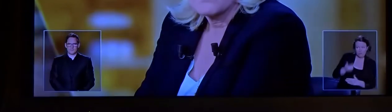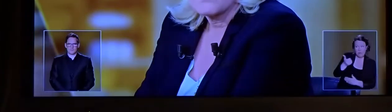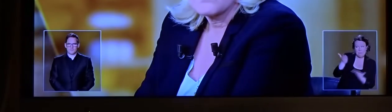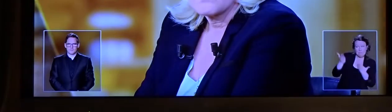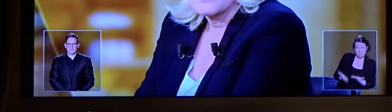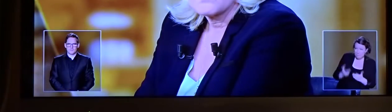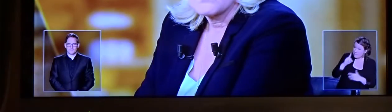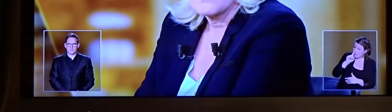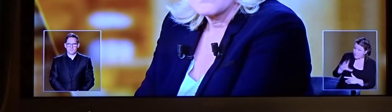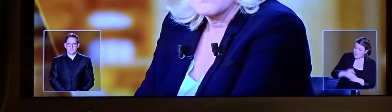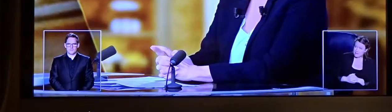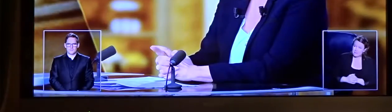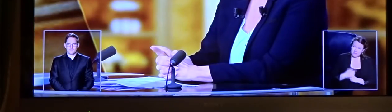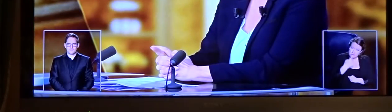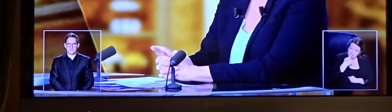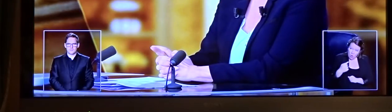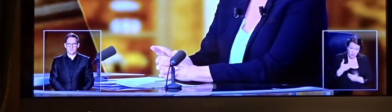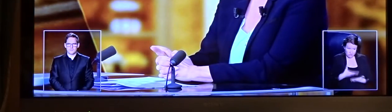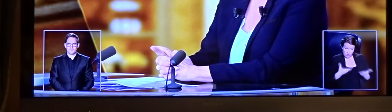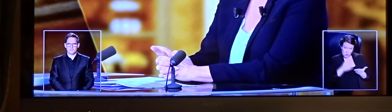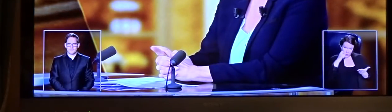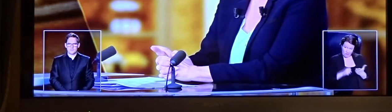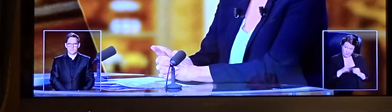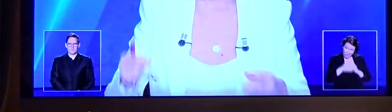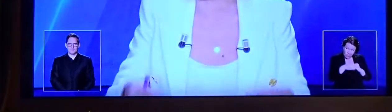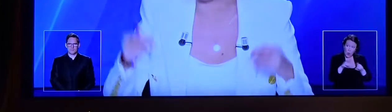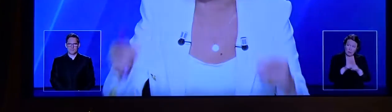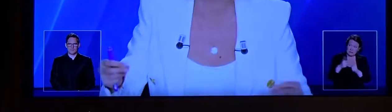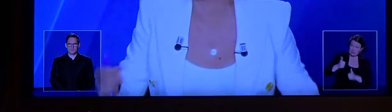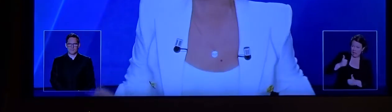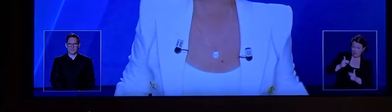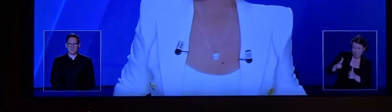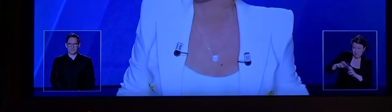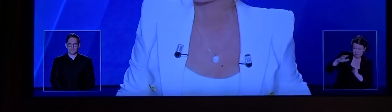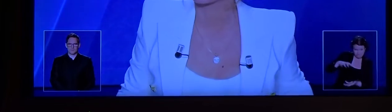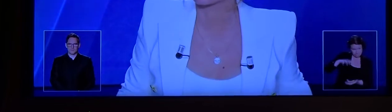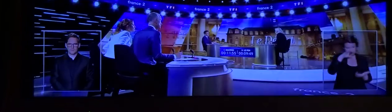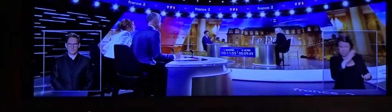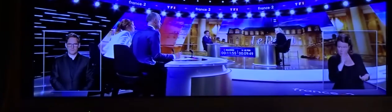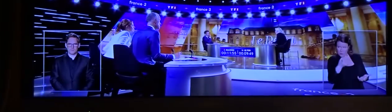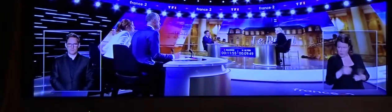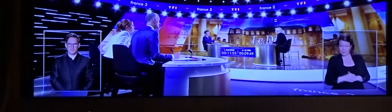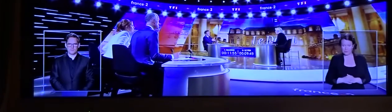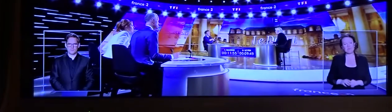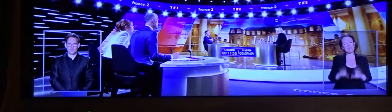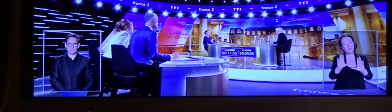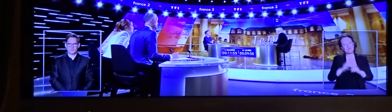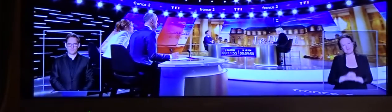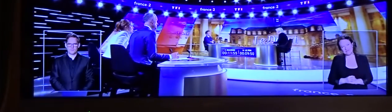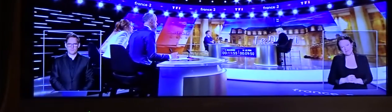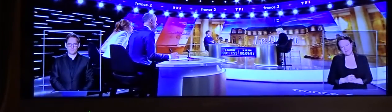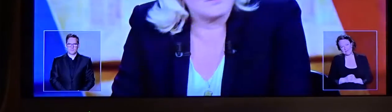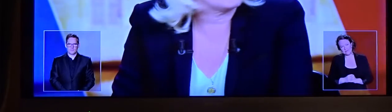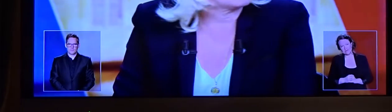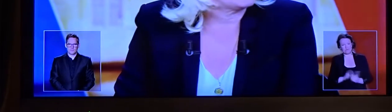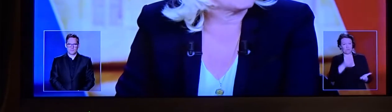Doit-on aider davantage l'Ukraine et lui livrer les armes? Faut-il aller plus loin? D'abord, permettez-moi d'évoquer ce soir, devant